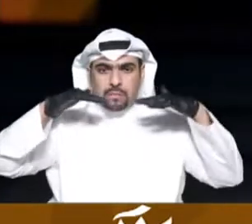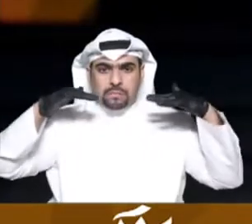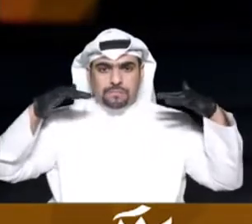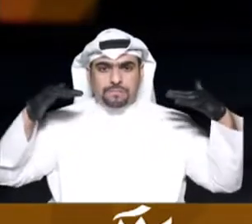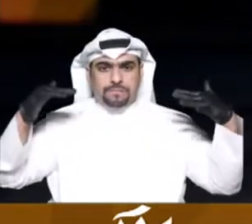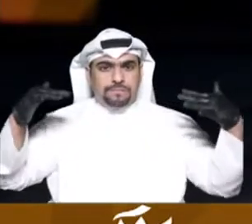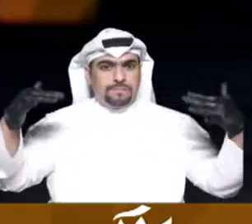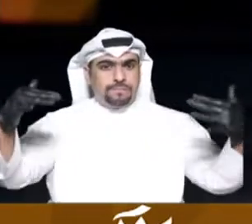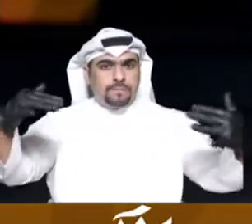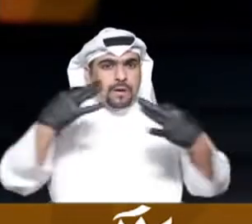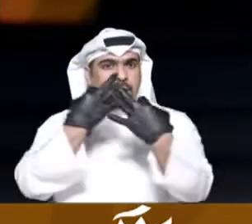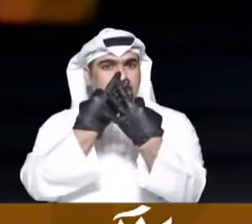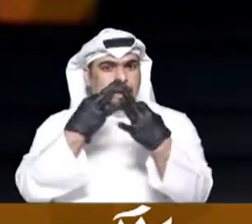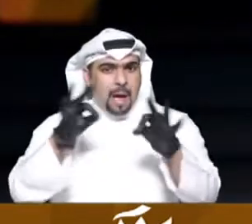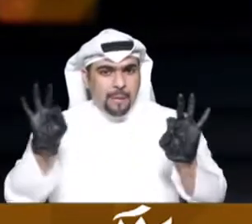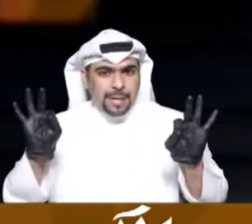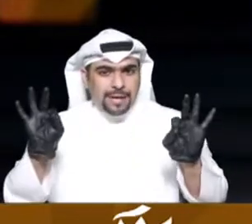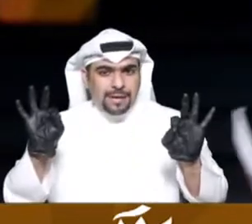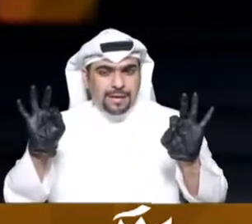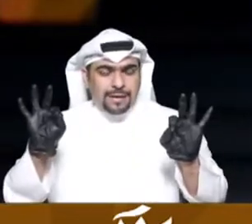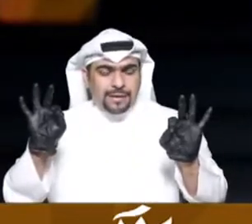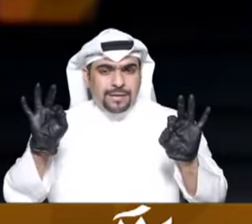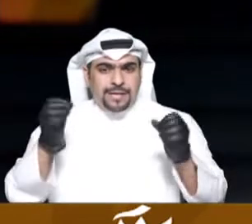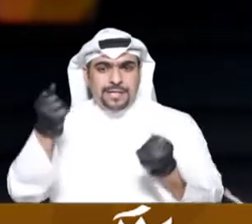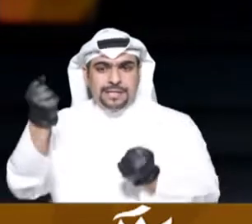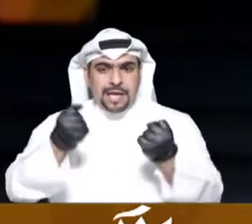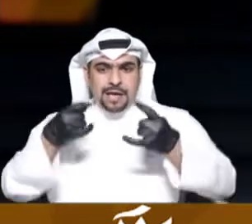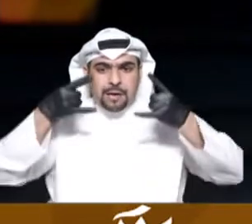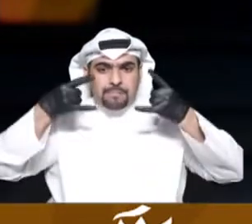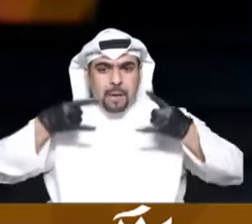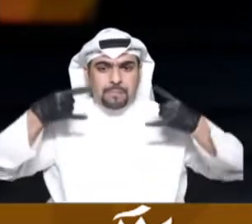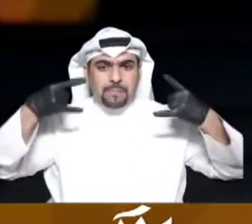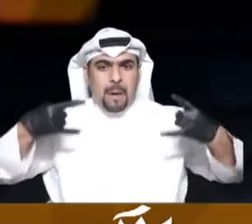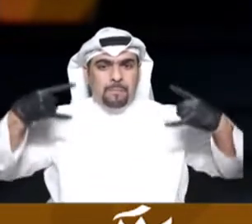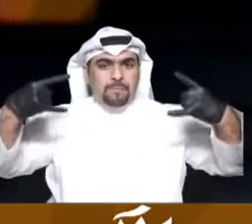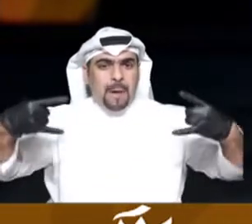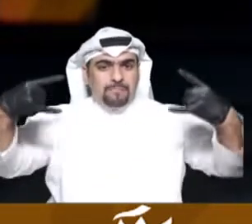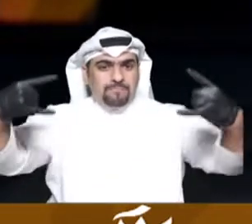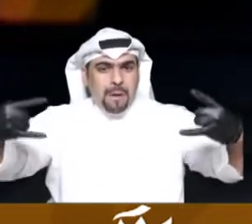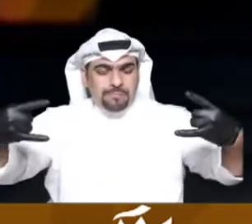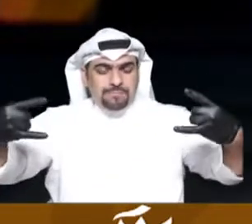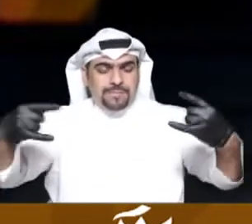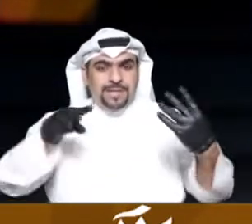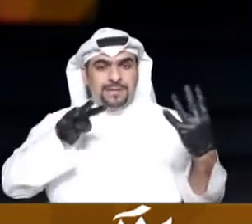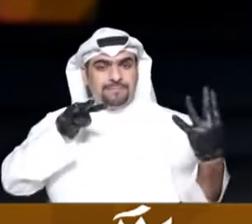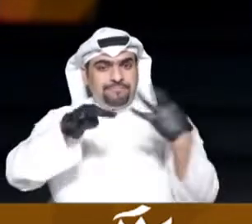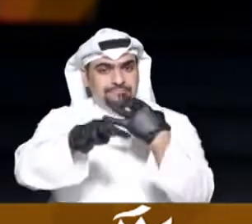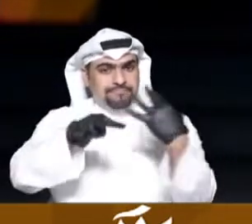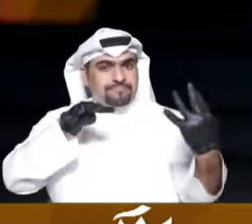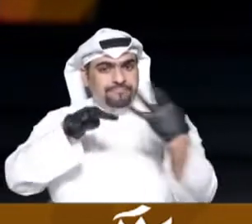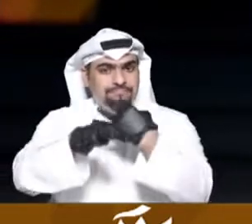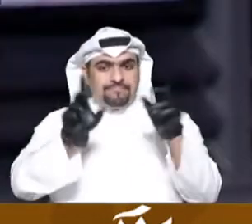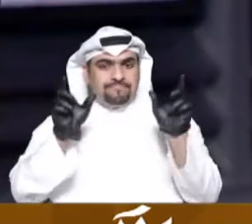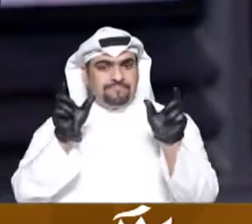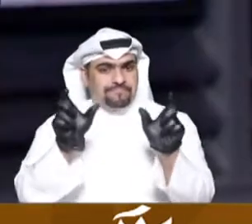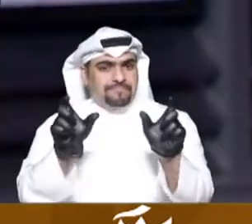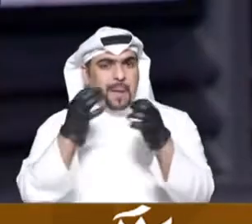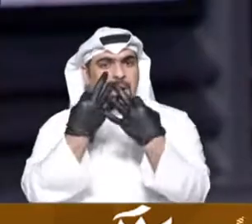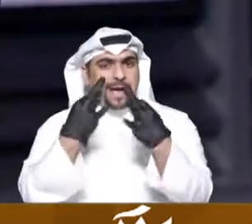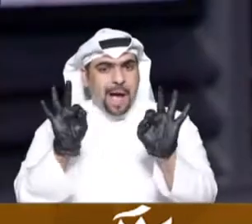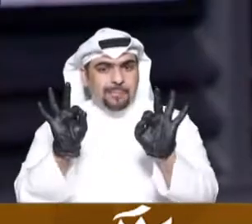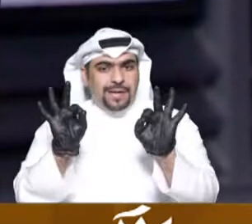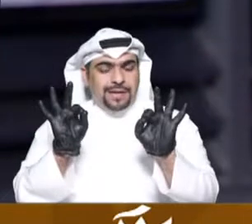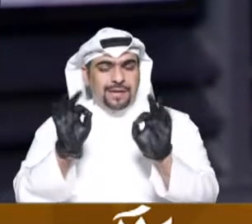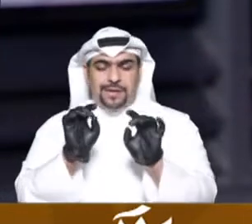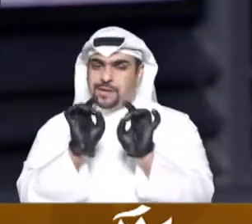وبين الثانيه تقريبا 200 متر في سيطره يعني كامله على المخارج والمداخل. اليوم دور الحقيقه كبير يعني لاخواننا في وزاره الداخليه